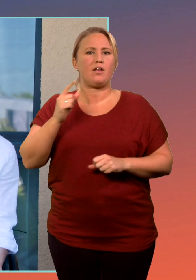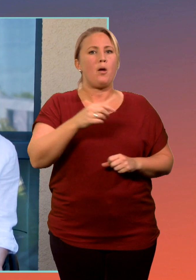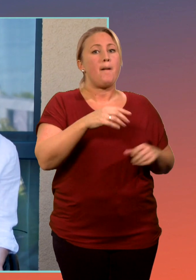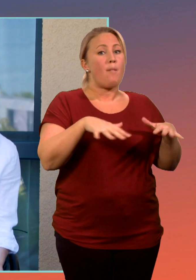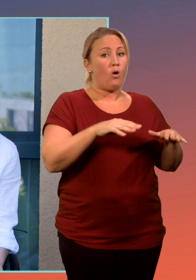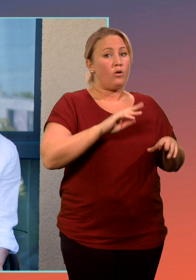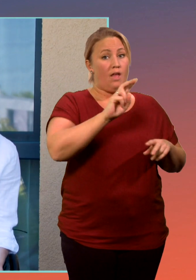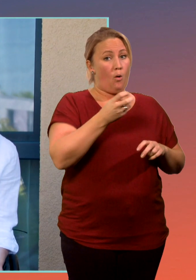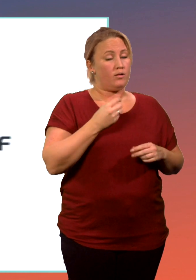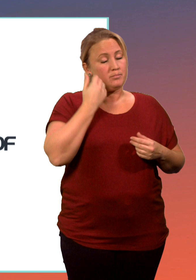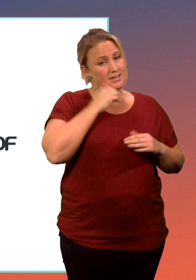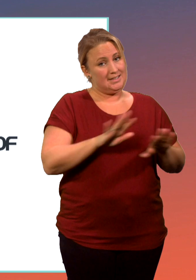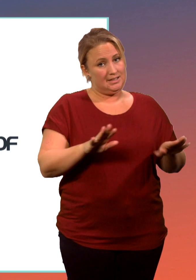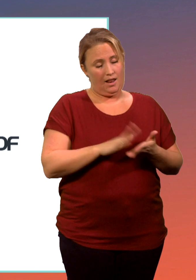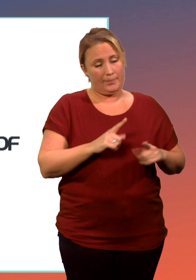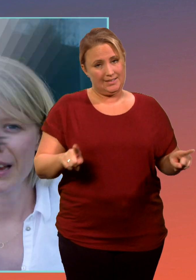das funktioniert nicht.